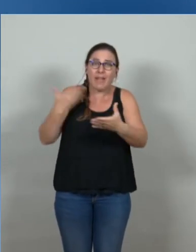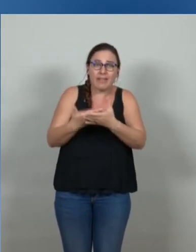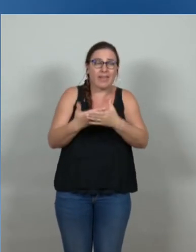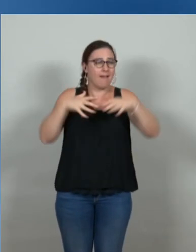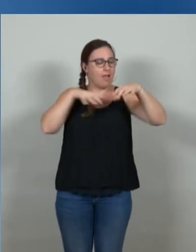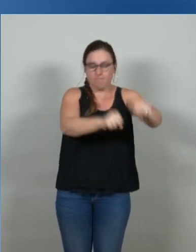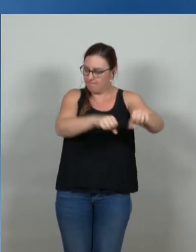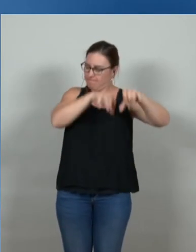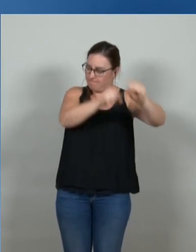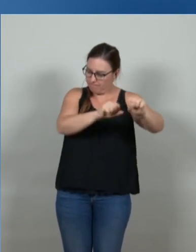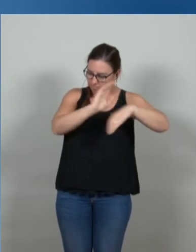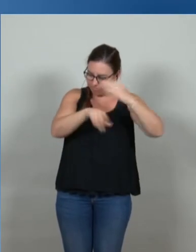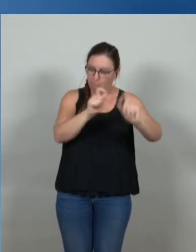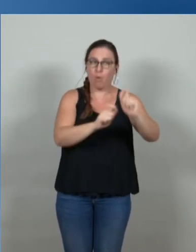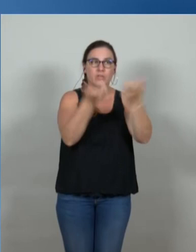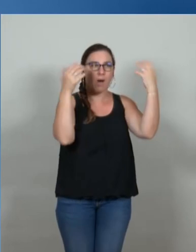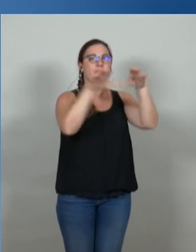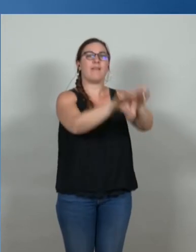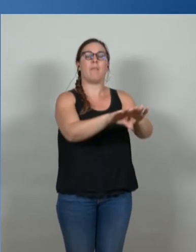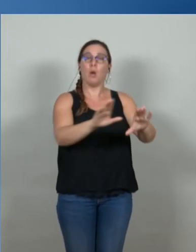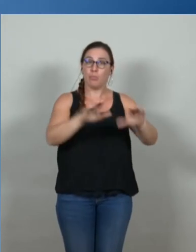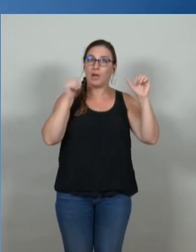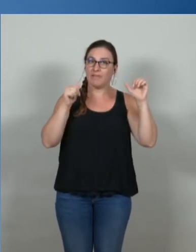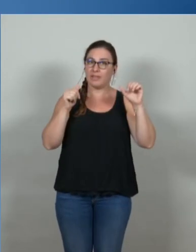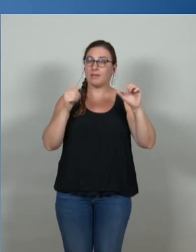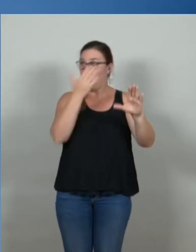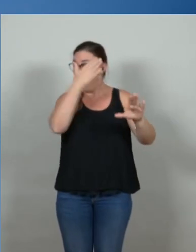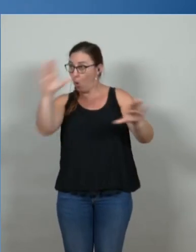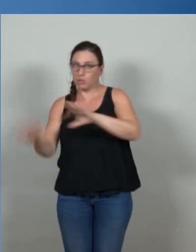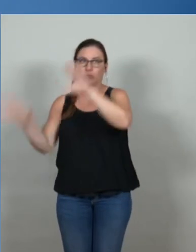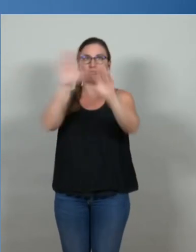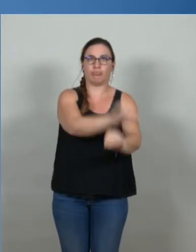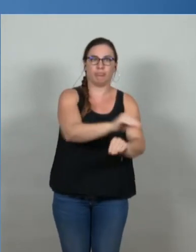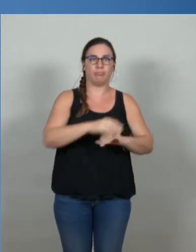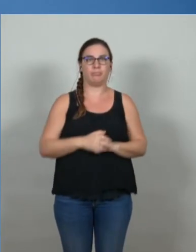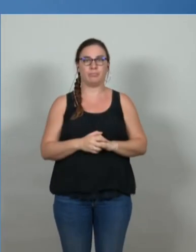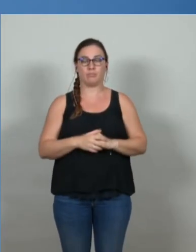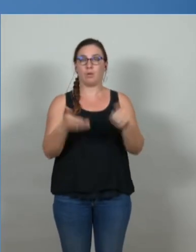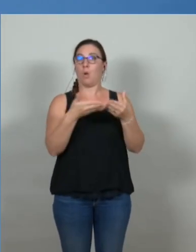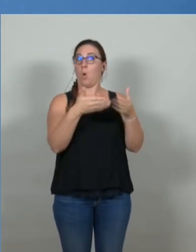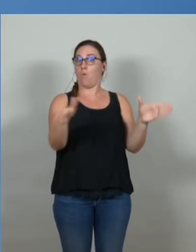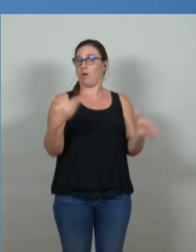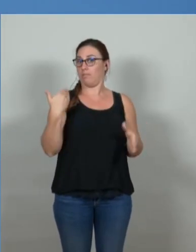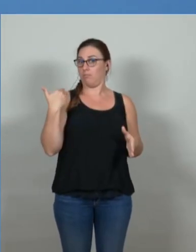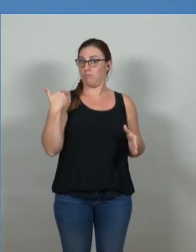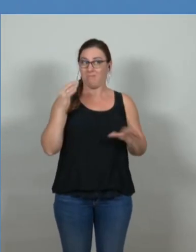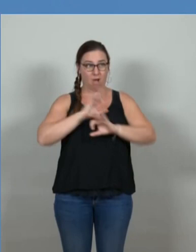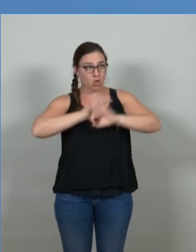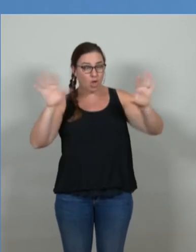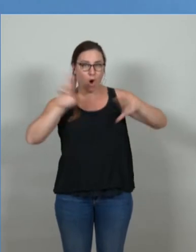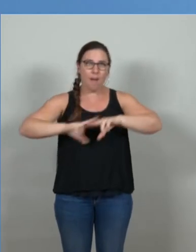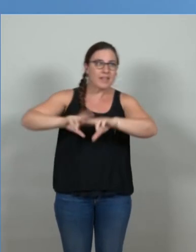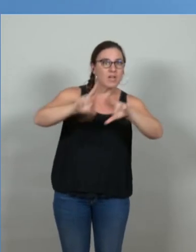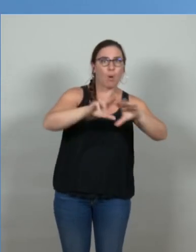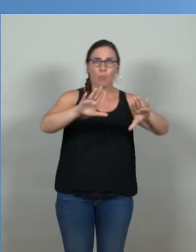jusqu'à être fermé temporairement pour éviter la réinstalle la réinstallation sa réouverture récente sans aucun aménagement pour